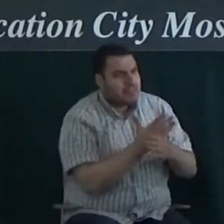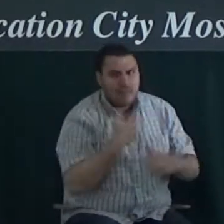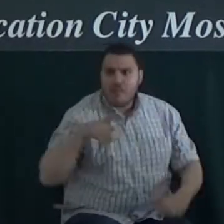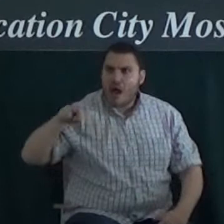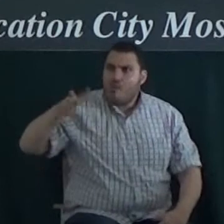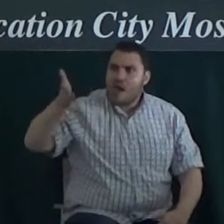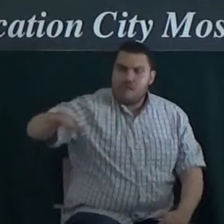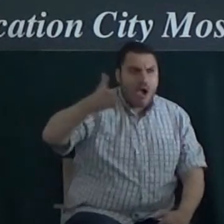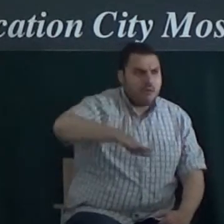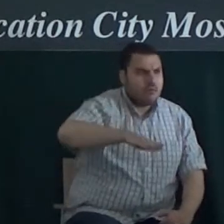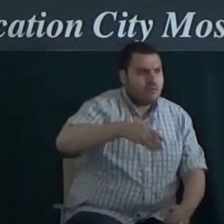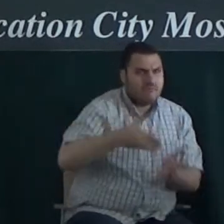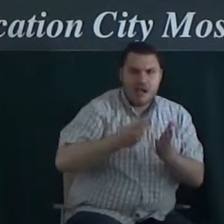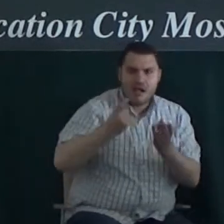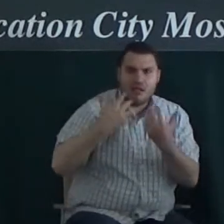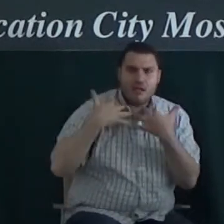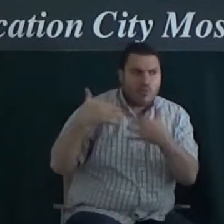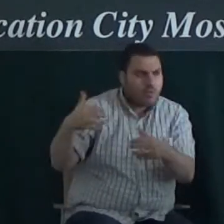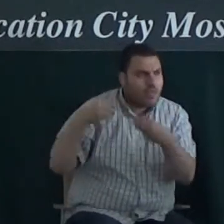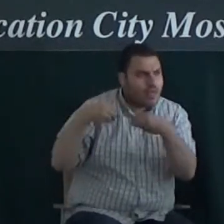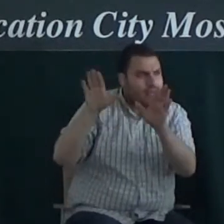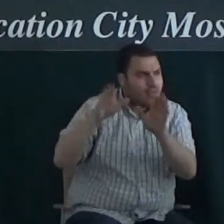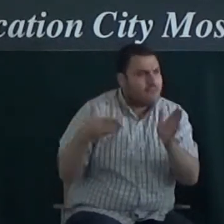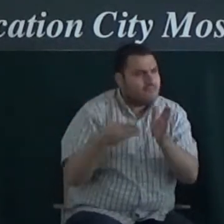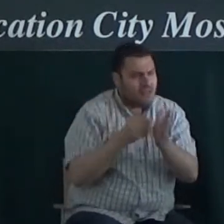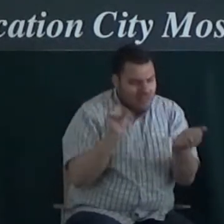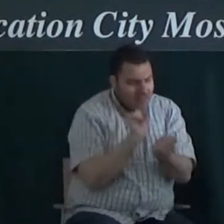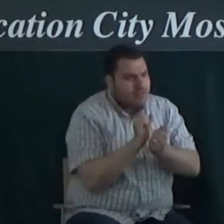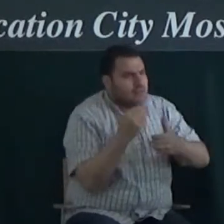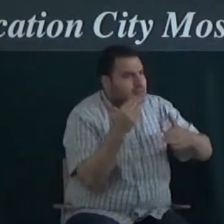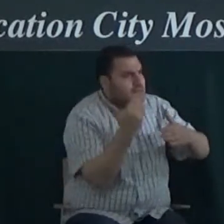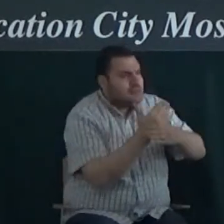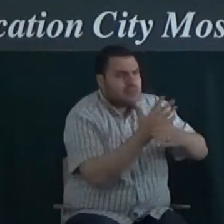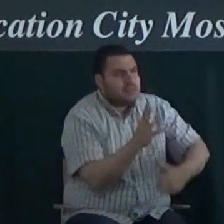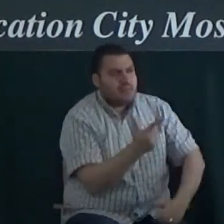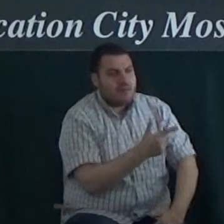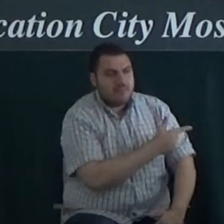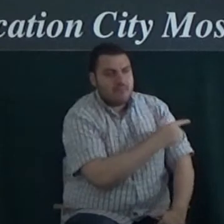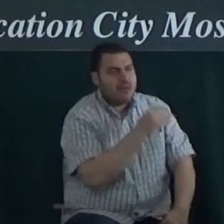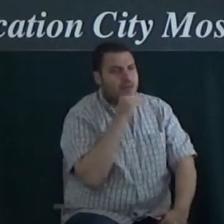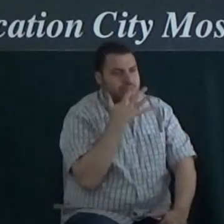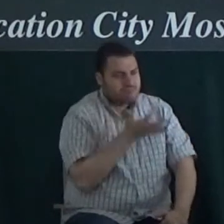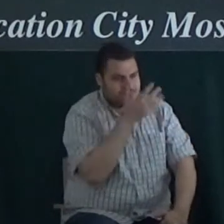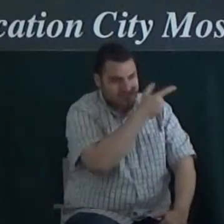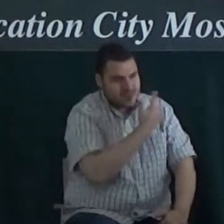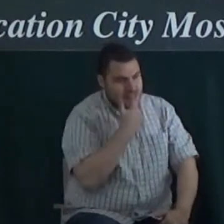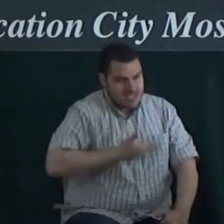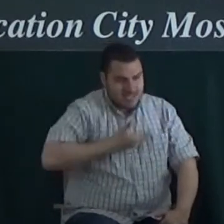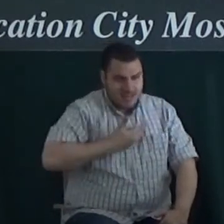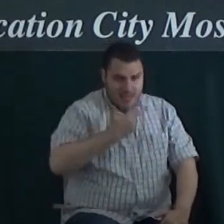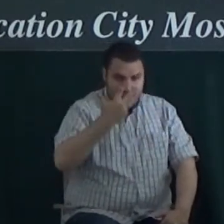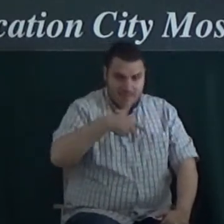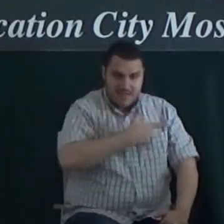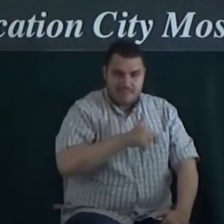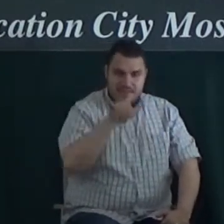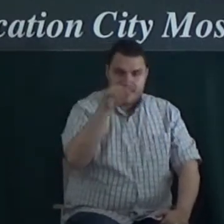وسجنا ونحن لنا عز يا أبتي، ما صيرنا إلى ذلك. فأطرق الشيخ الكبير الذي